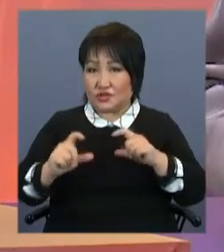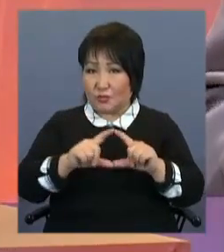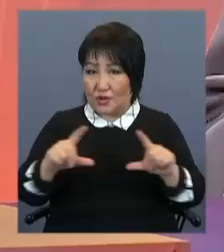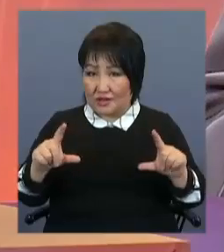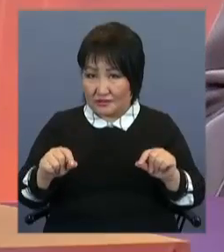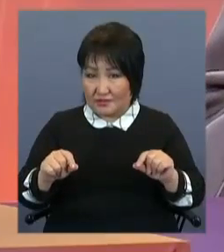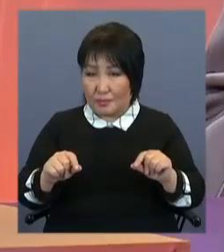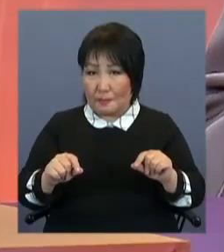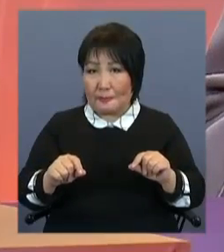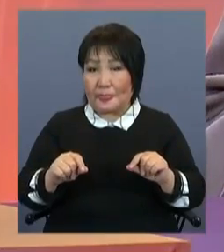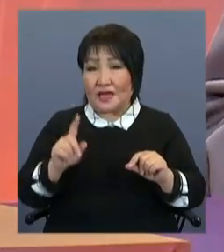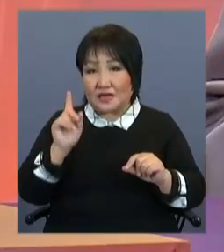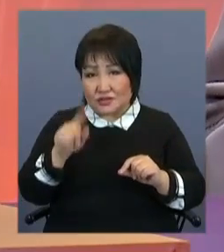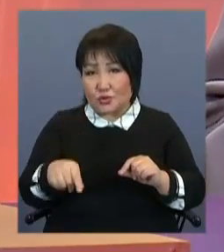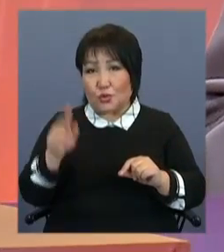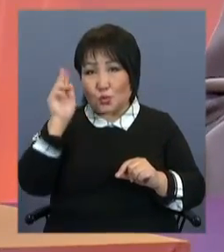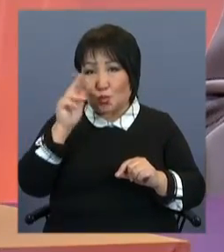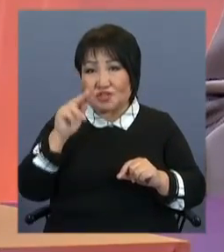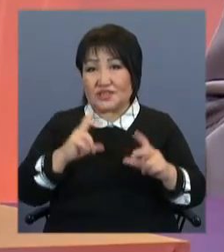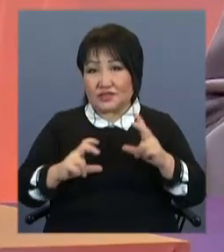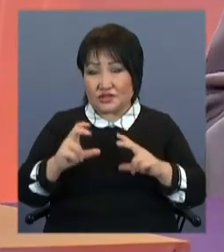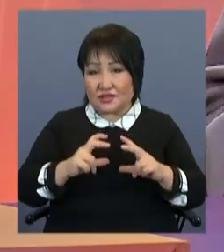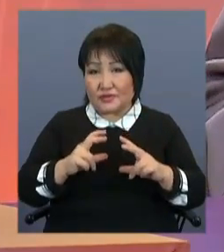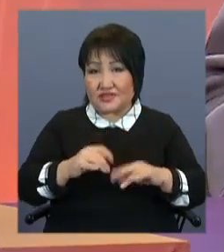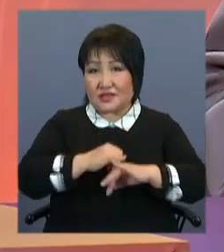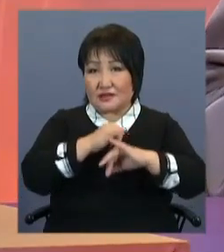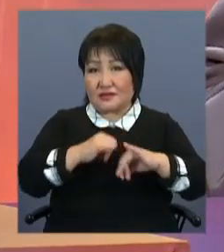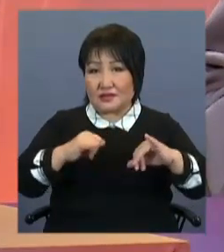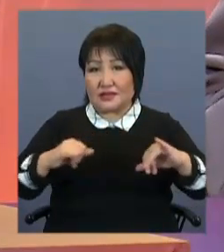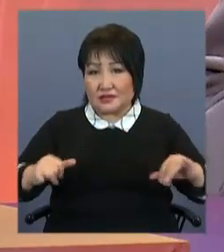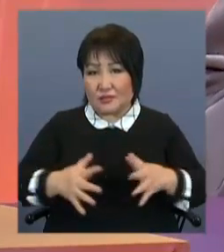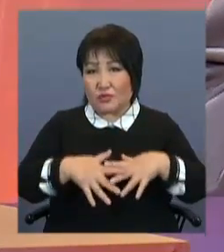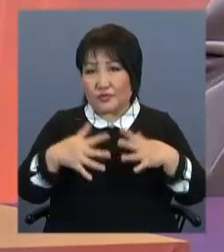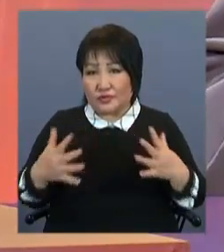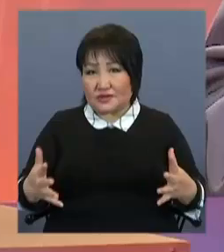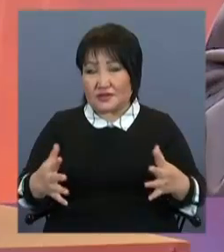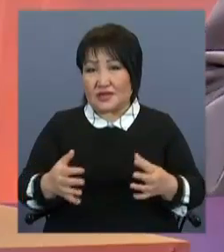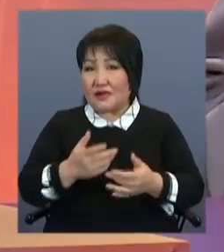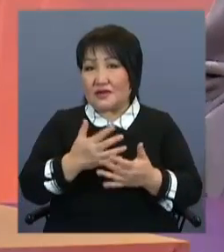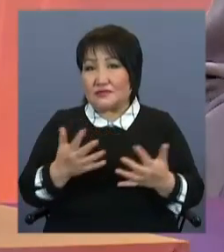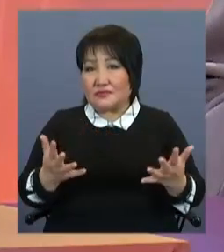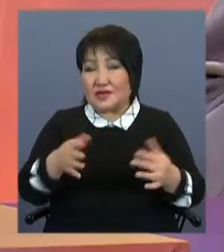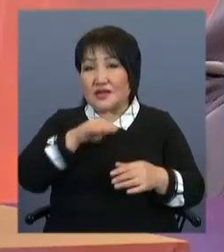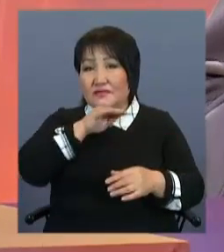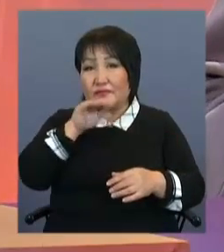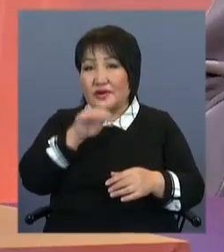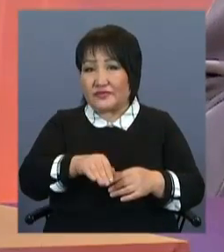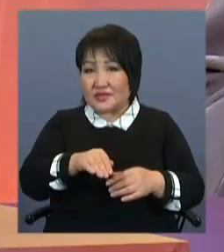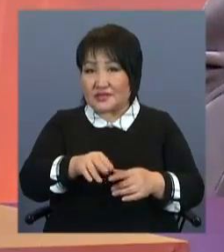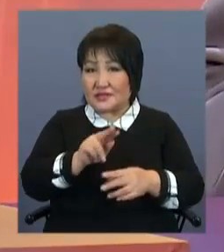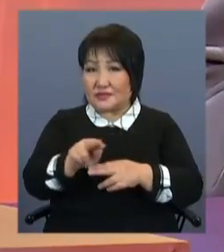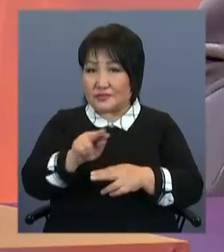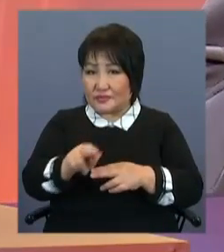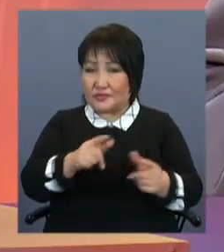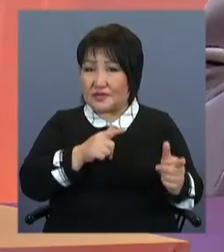кеңертіп, бұрын екі мәртебе профессорларды дайындайтын едік. Кейін факультеттер ашып,